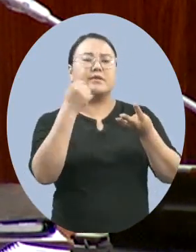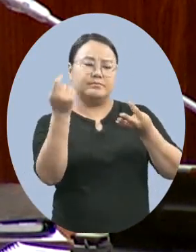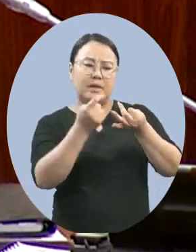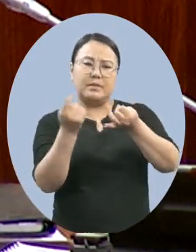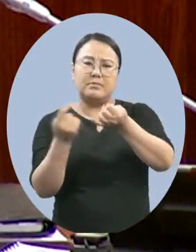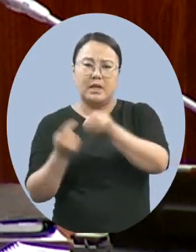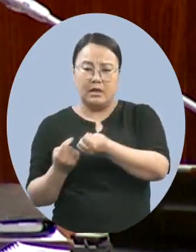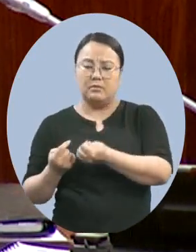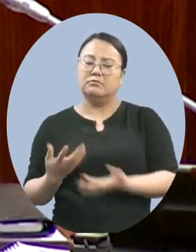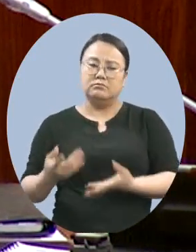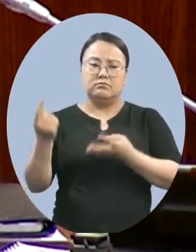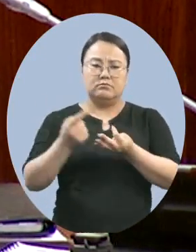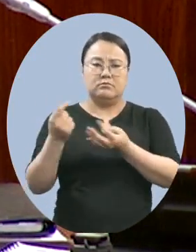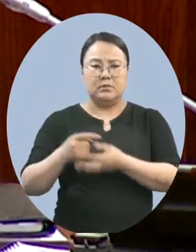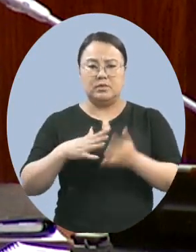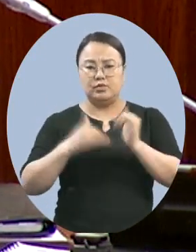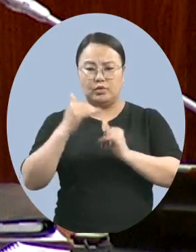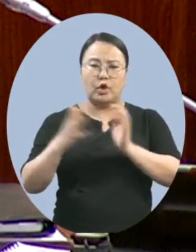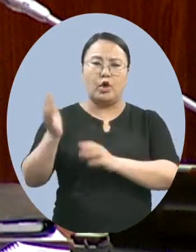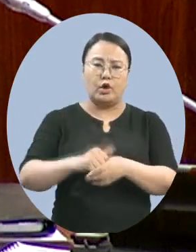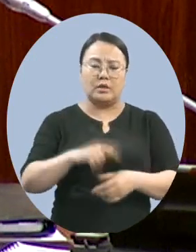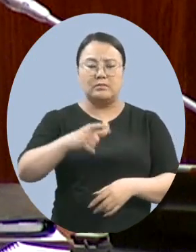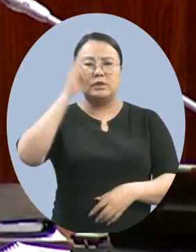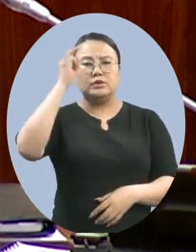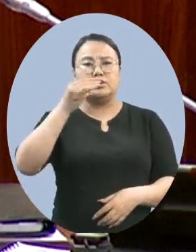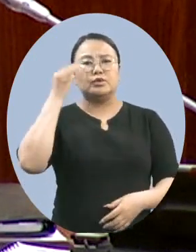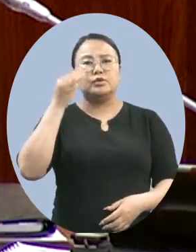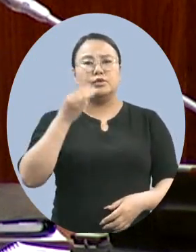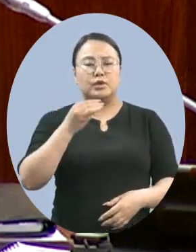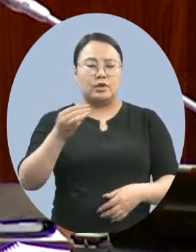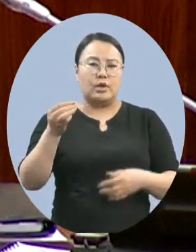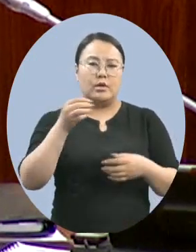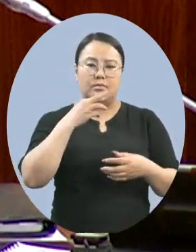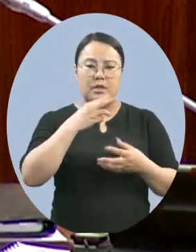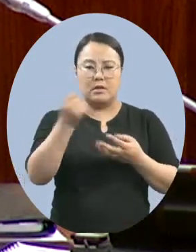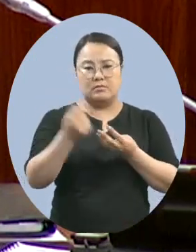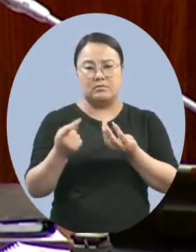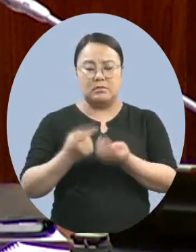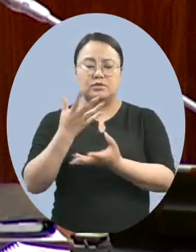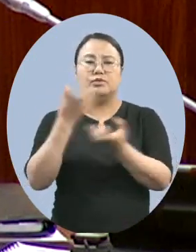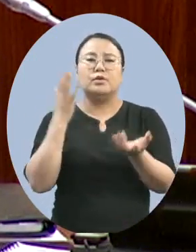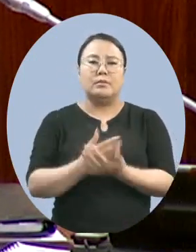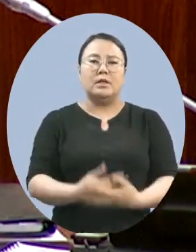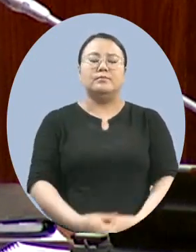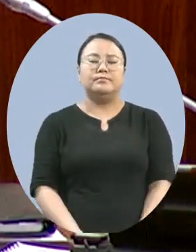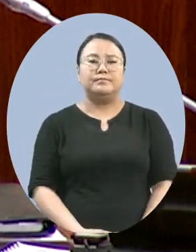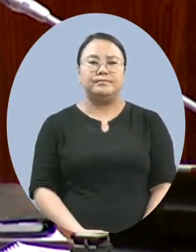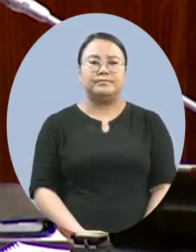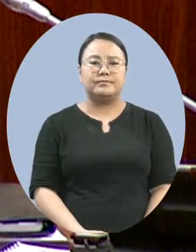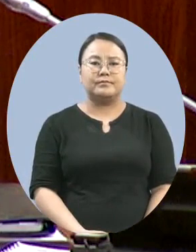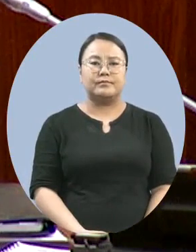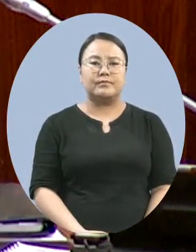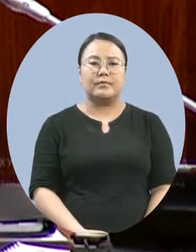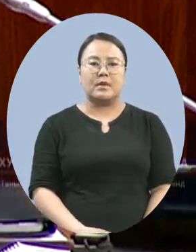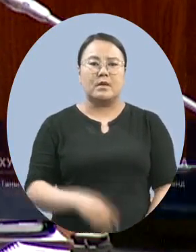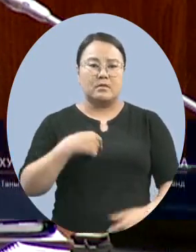гэхэд ийм төвшин төрнэ гэсэн ийм маш тодорхой заасан зүйл залтууд байгаа. Тэгэхээр энэ бол манай